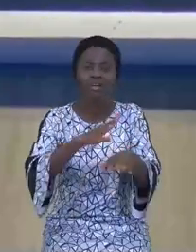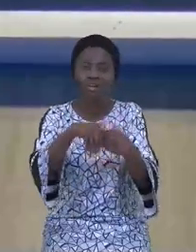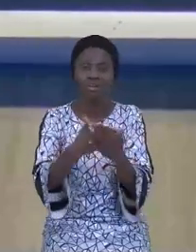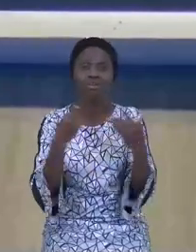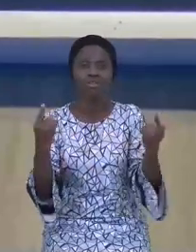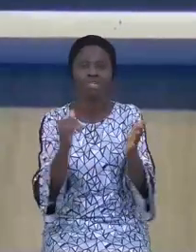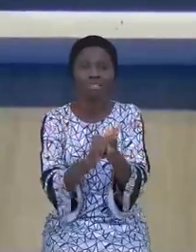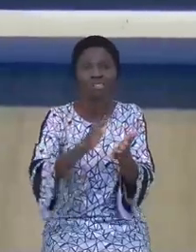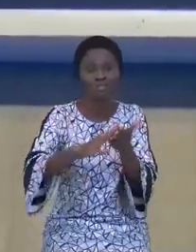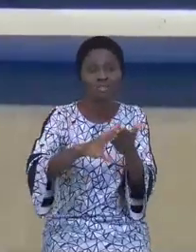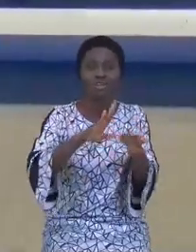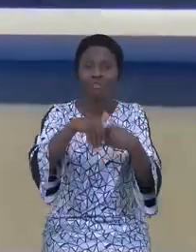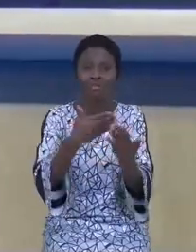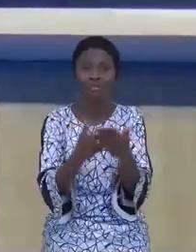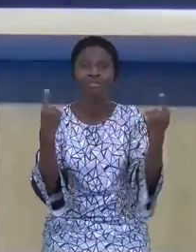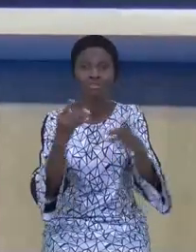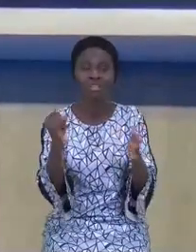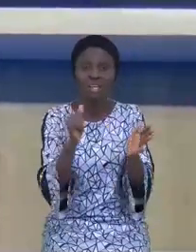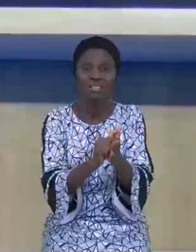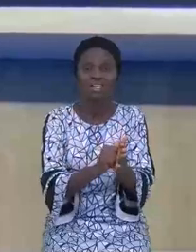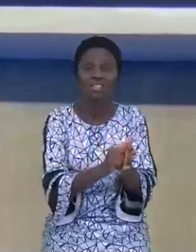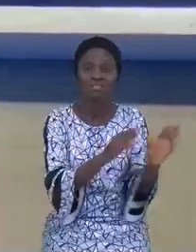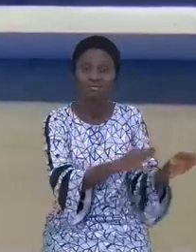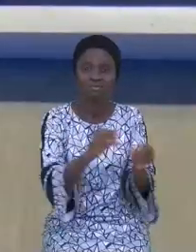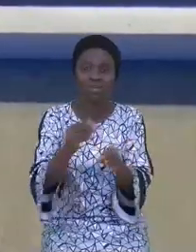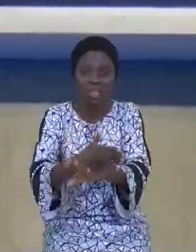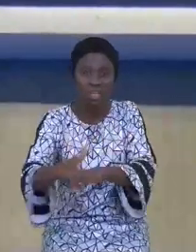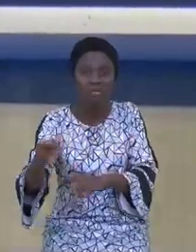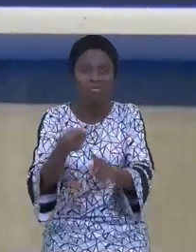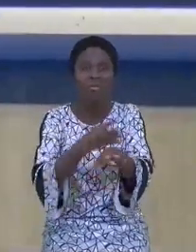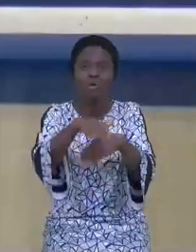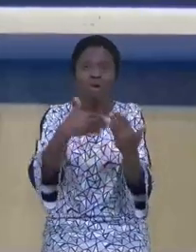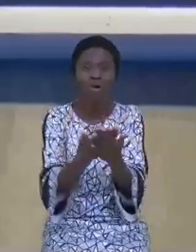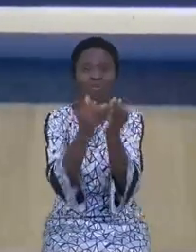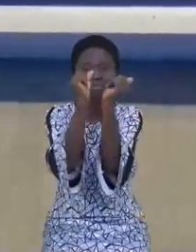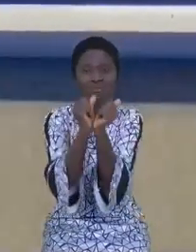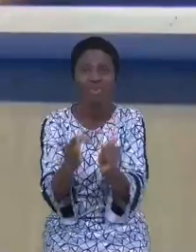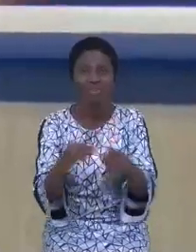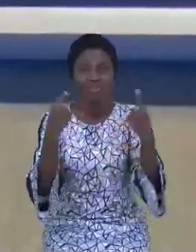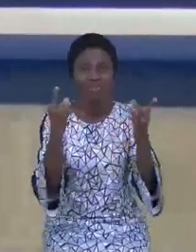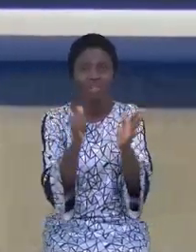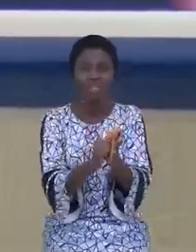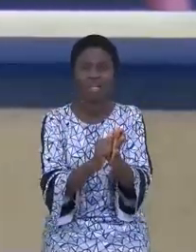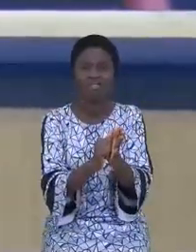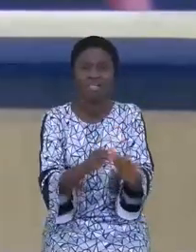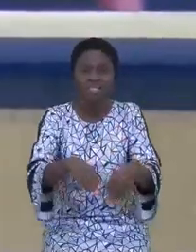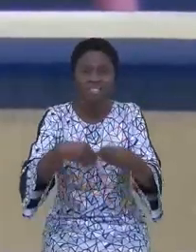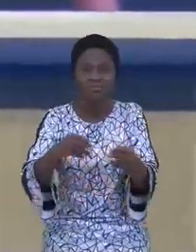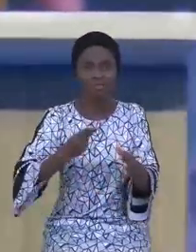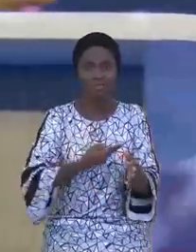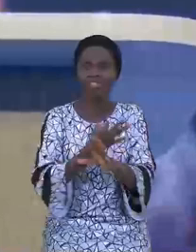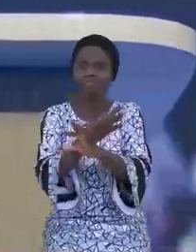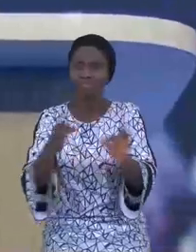qui pardonne tout péché, qui te sort de tous les liens du péché et qui te donne la